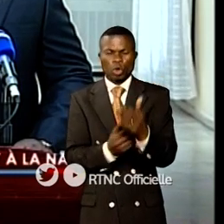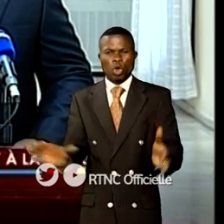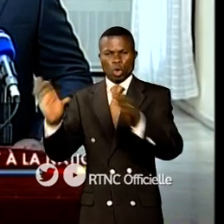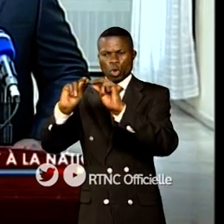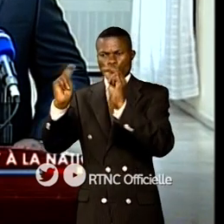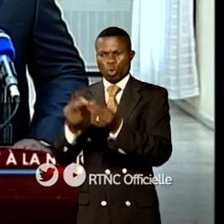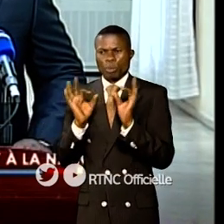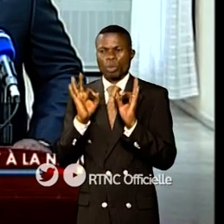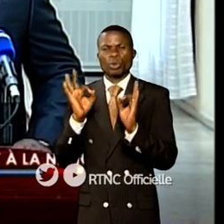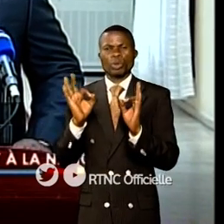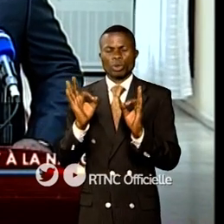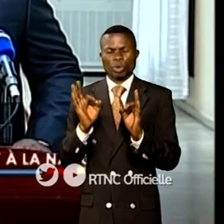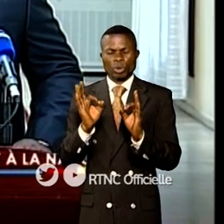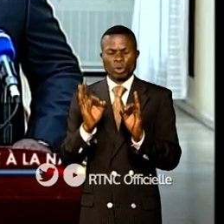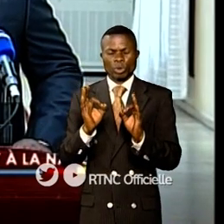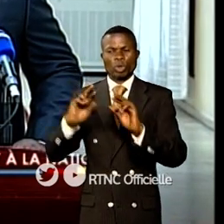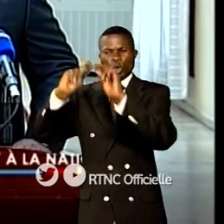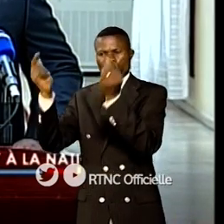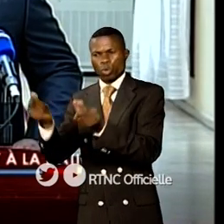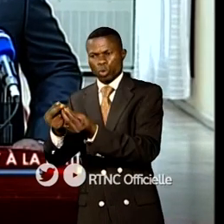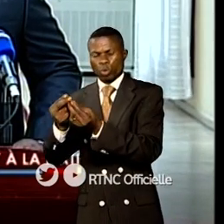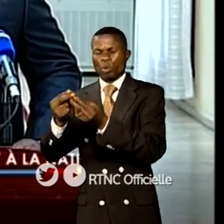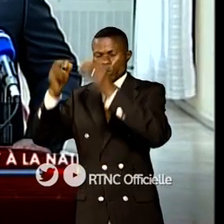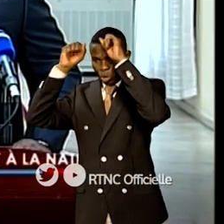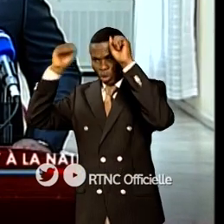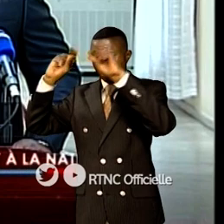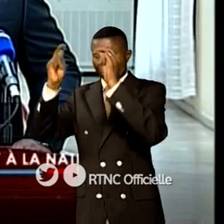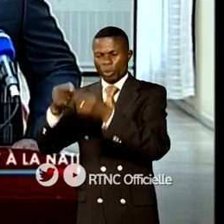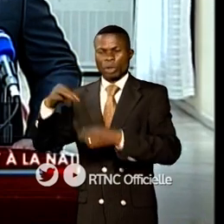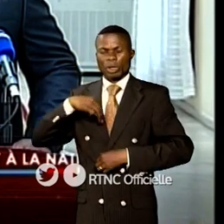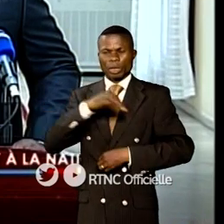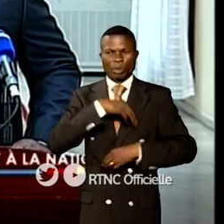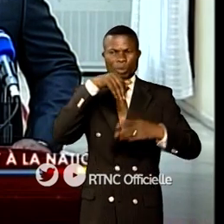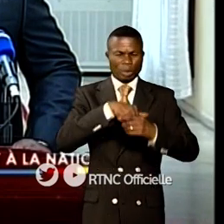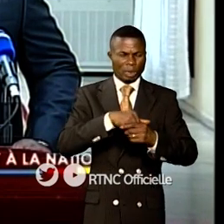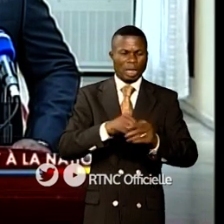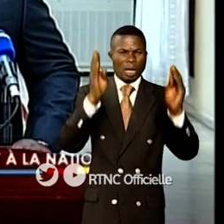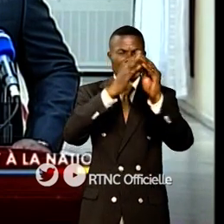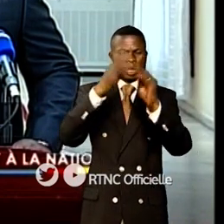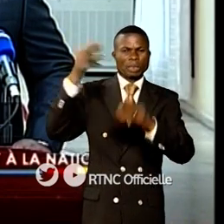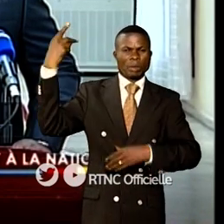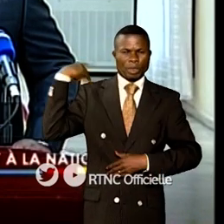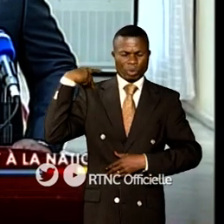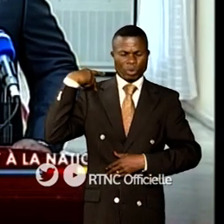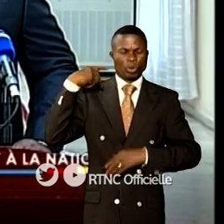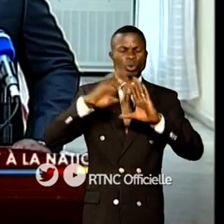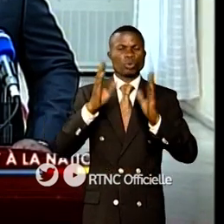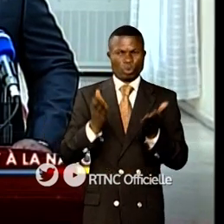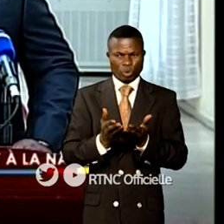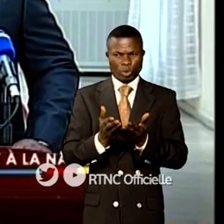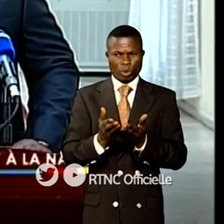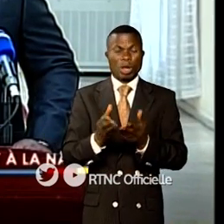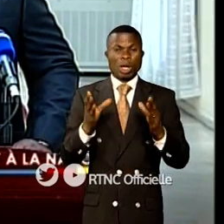coalition, réunissant la majorité absolue des membres au sein de l'Assemblée nationale. C'est